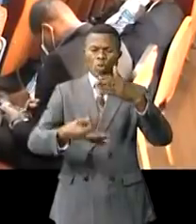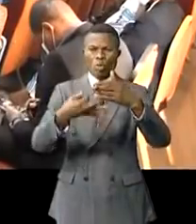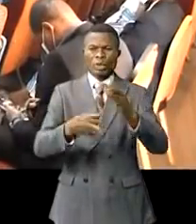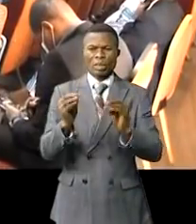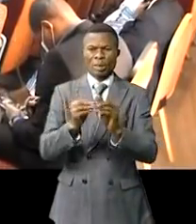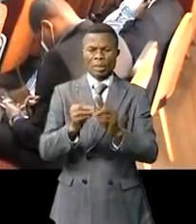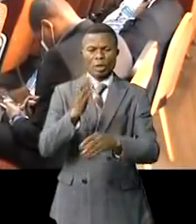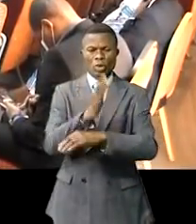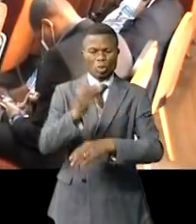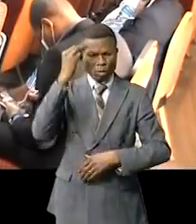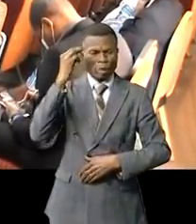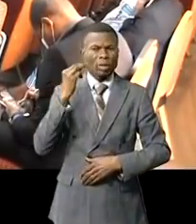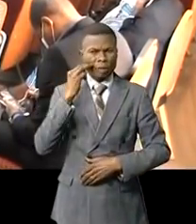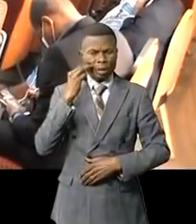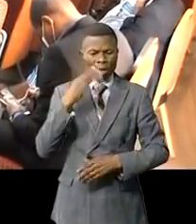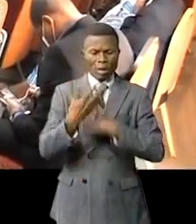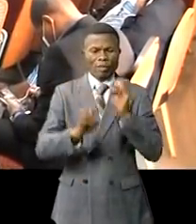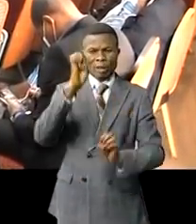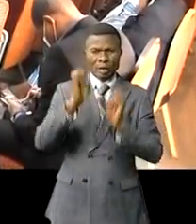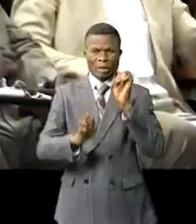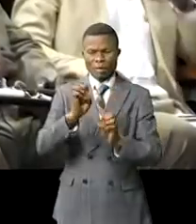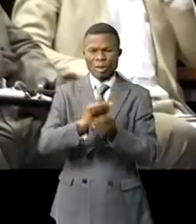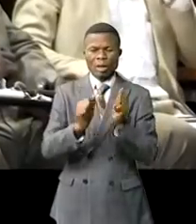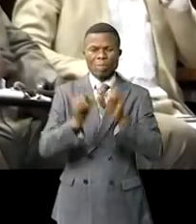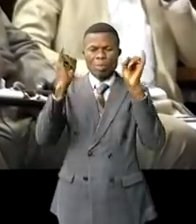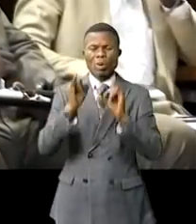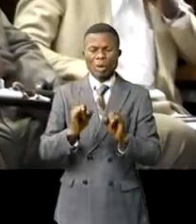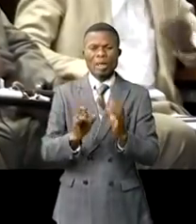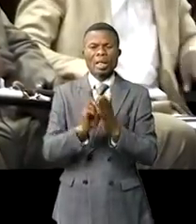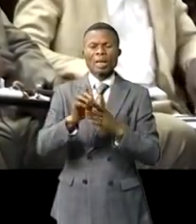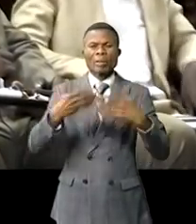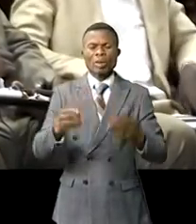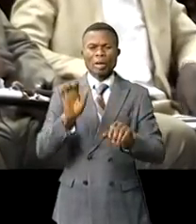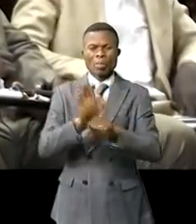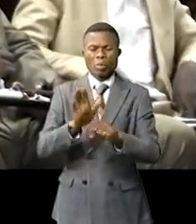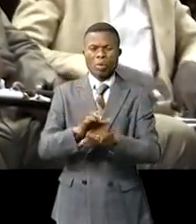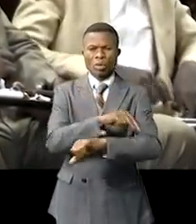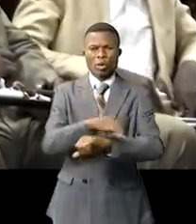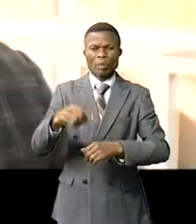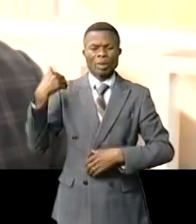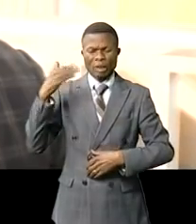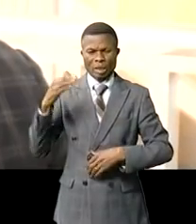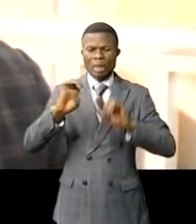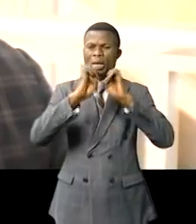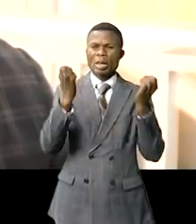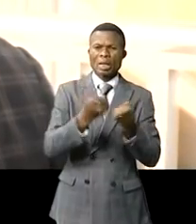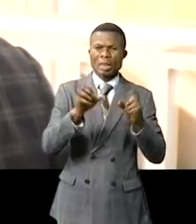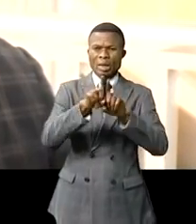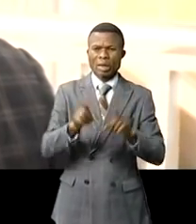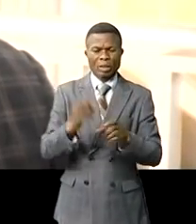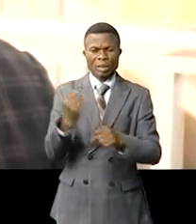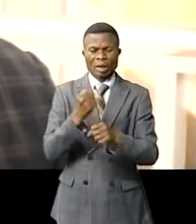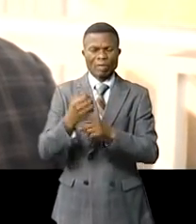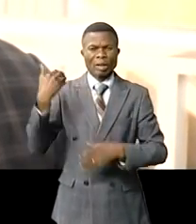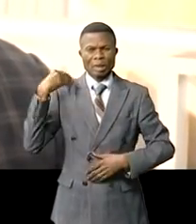ministres, il avait été décidé d'évaluer la maturité numérique des différentes administrations de l'État, des entreprises, établissements et services